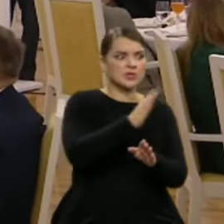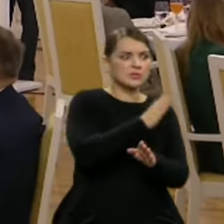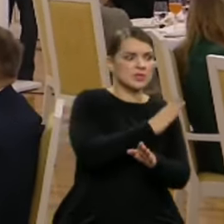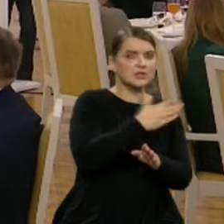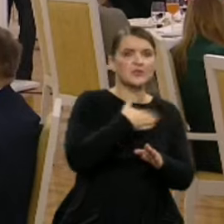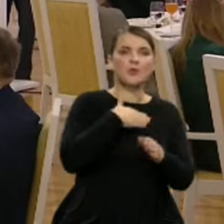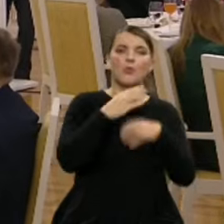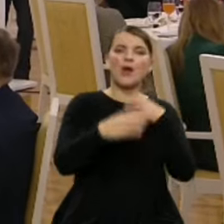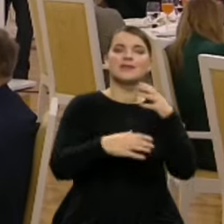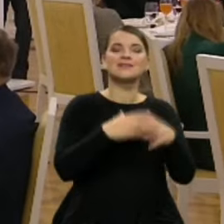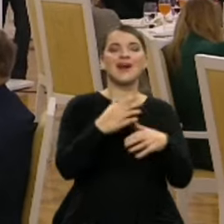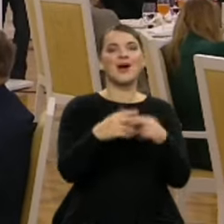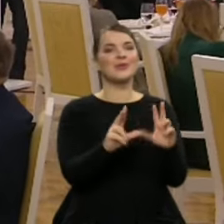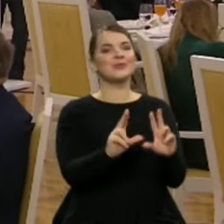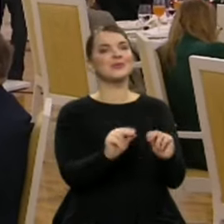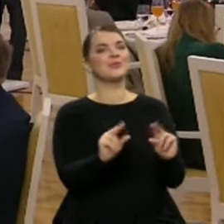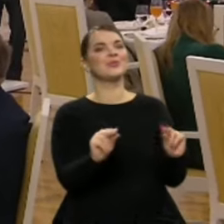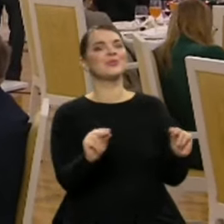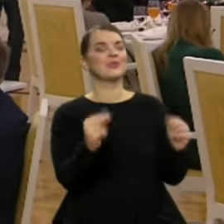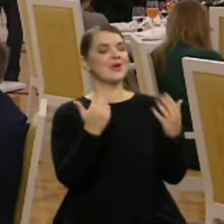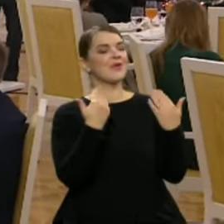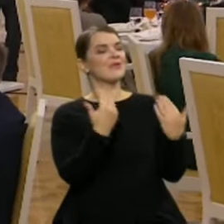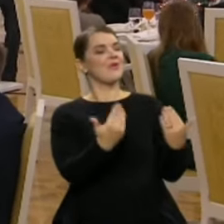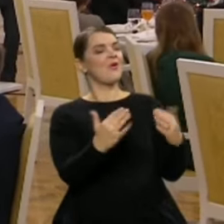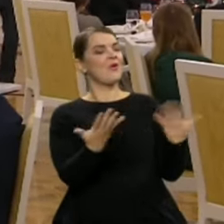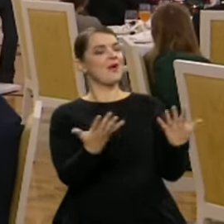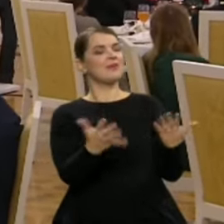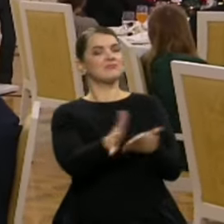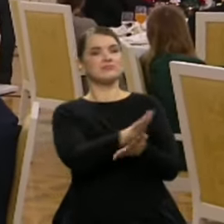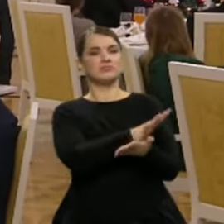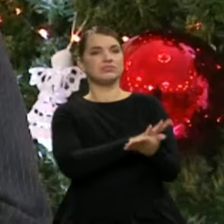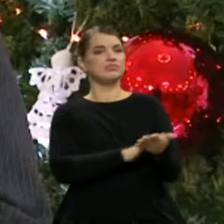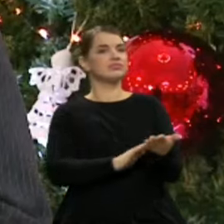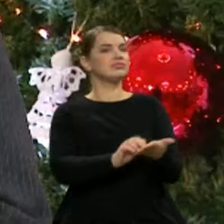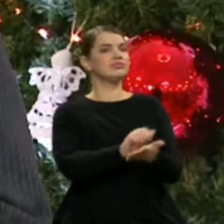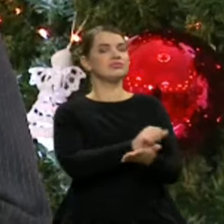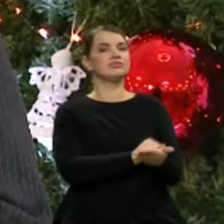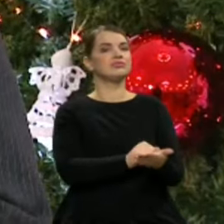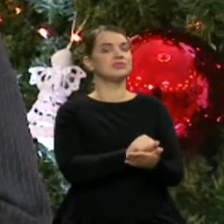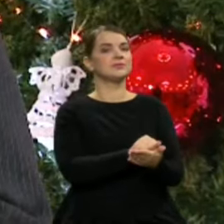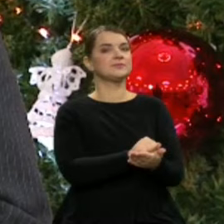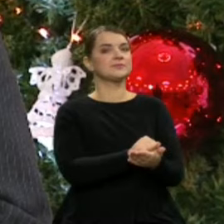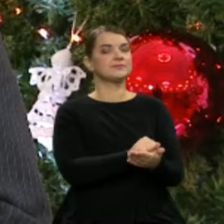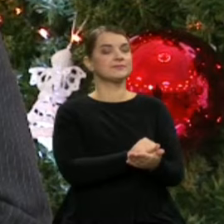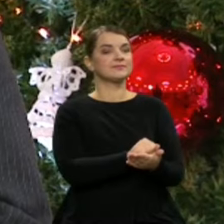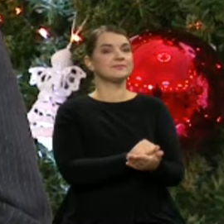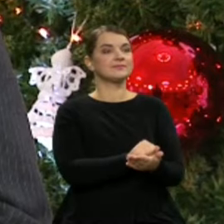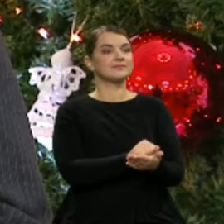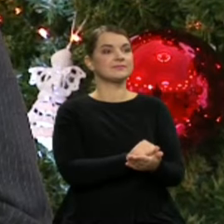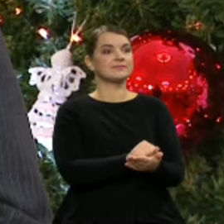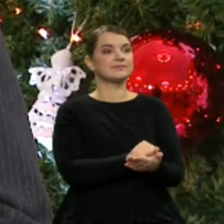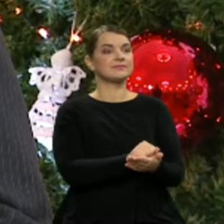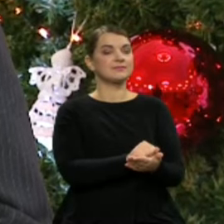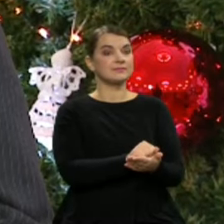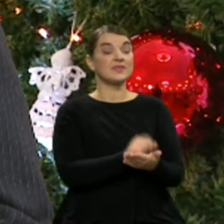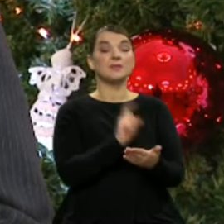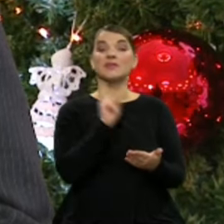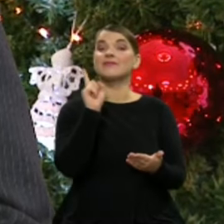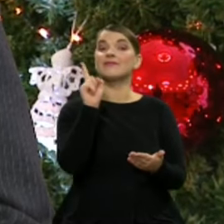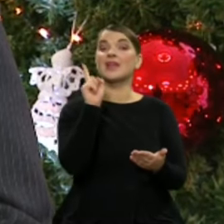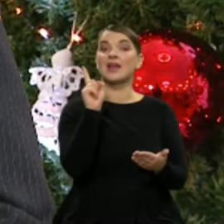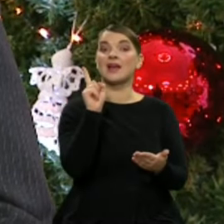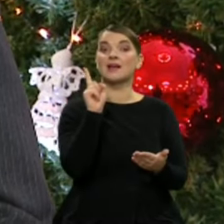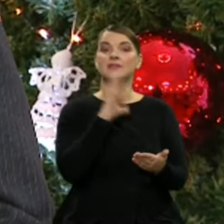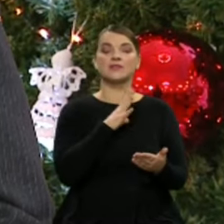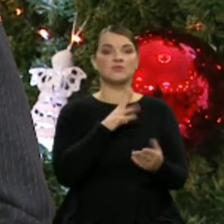pasaulio įvaizdis visiškai sutrupėjo į šipulius. Tik vienintelis dalykas, kuris buvo